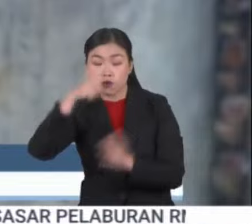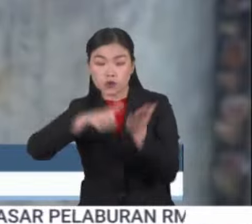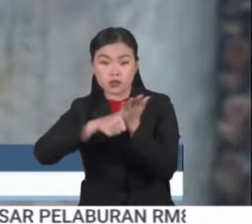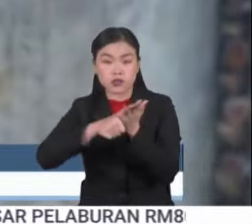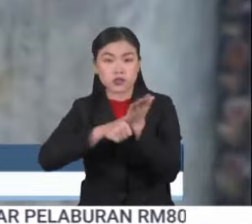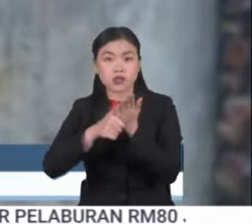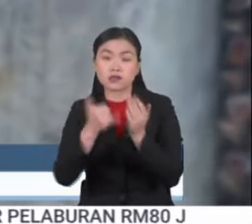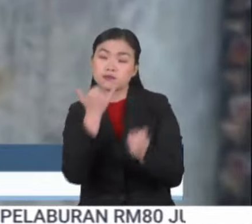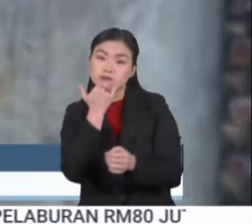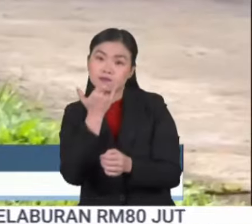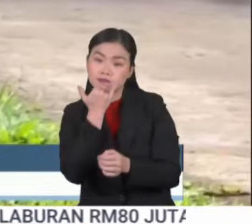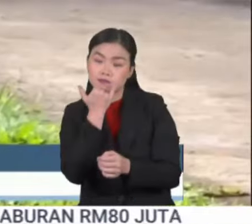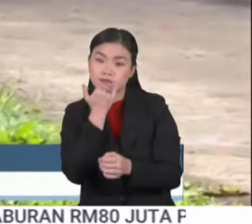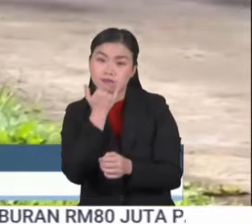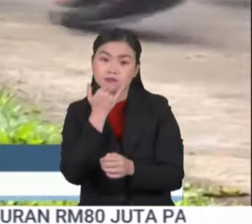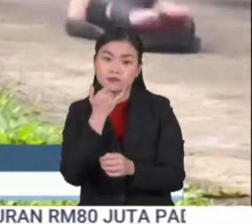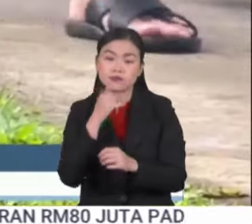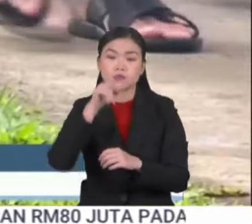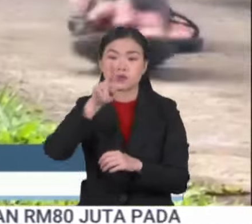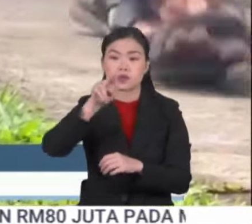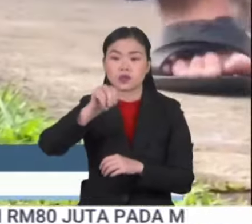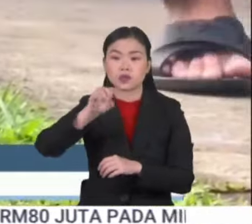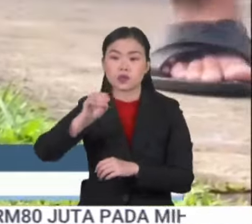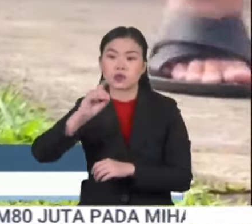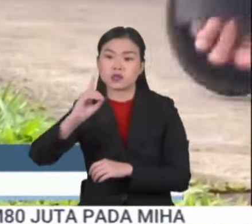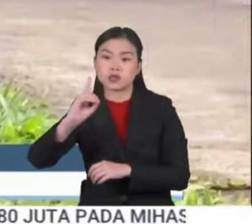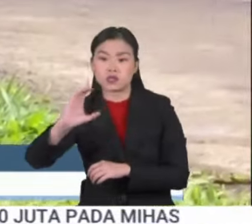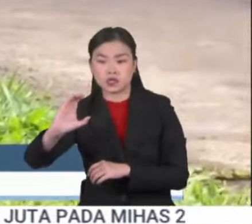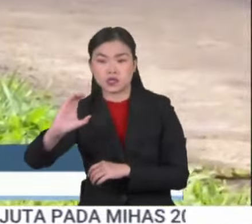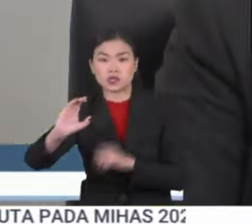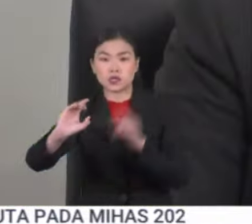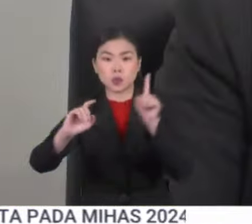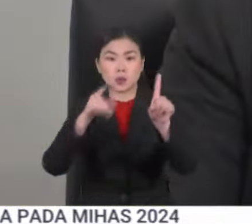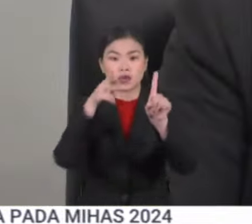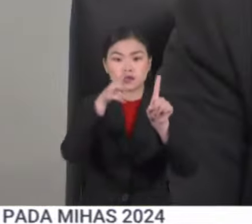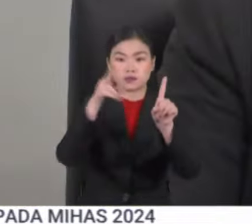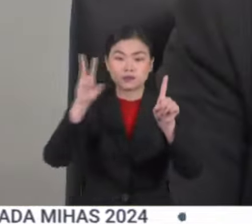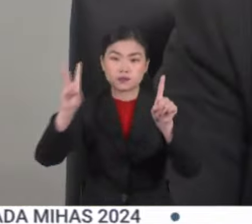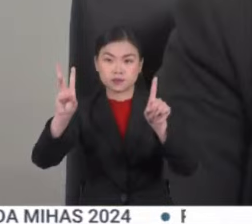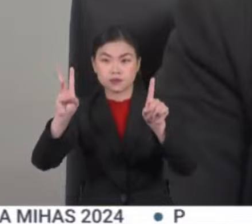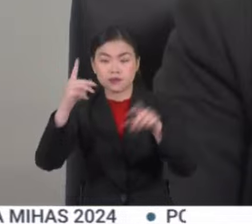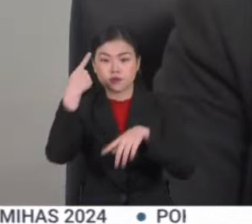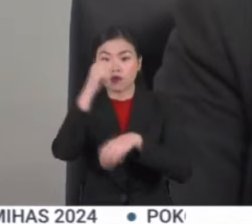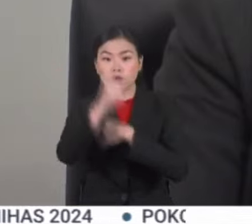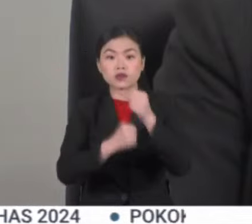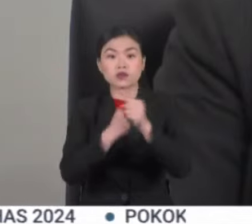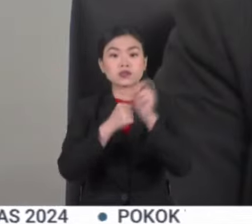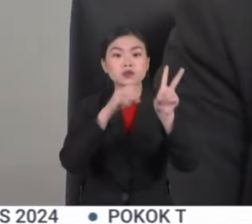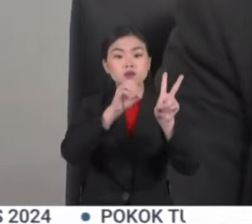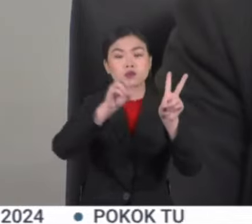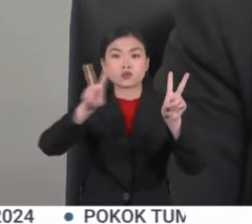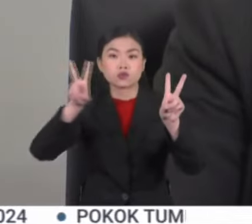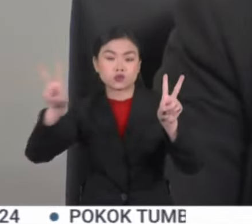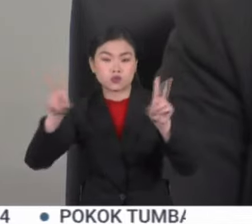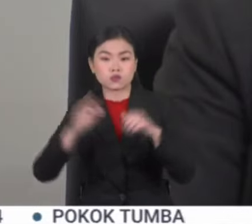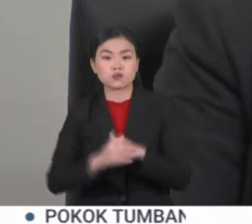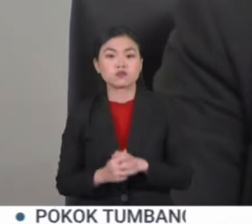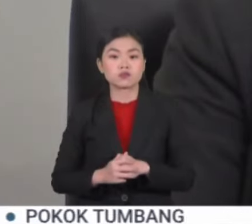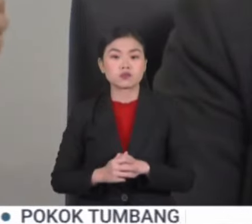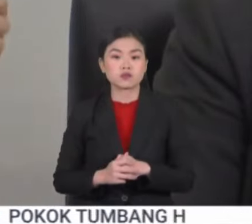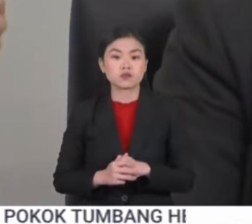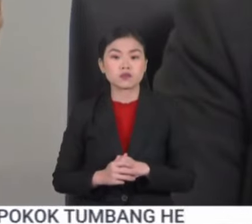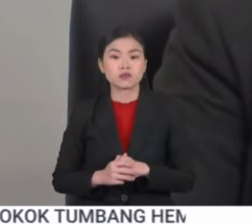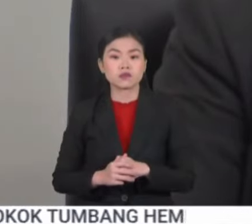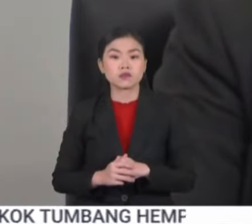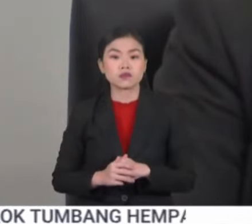dan jenayah UNODC, iaitu 1:6 bagi tahun 2022. Another indicator kejayaan kita,